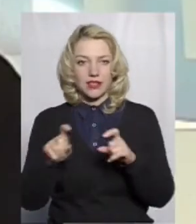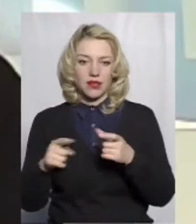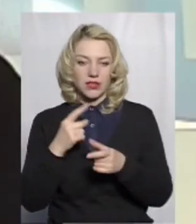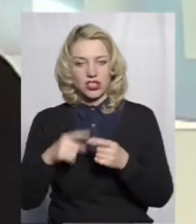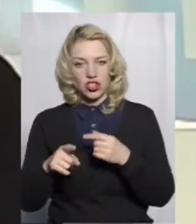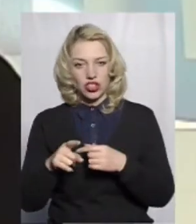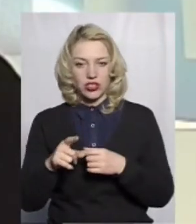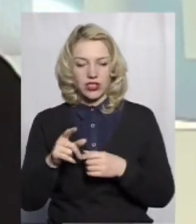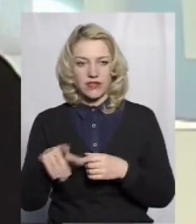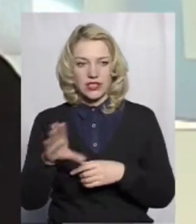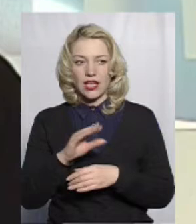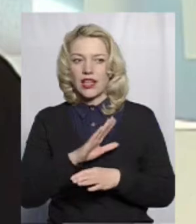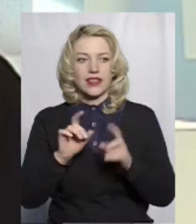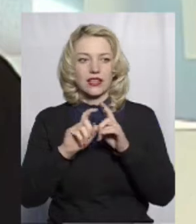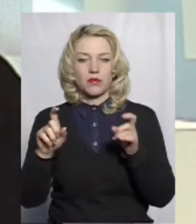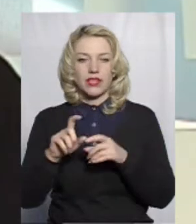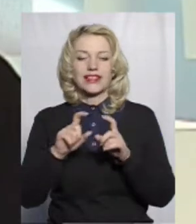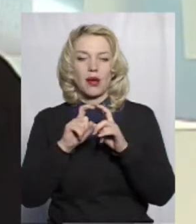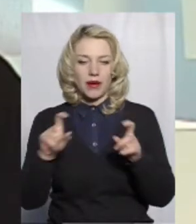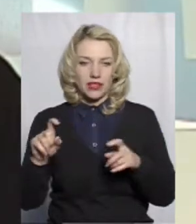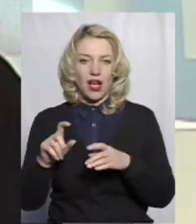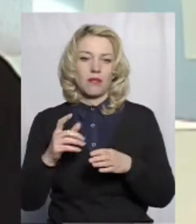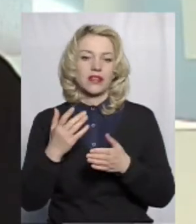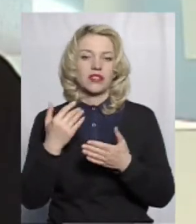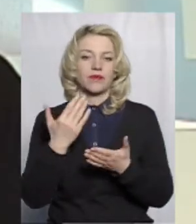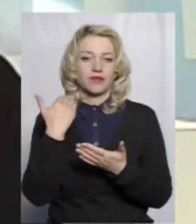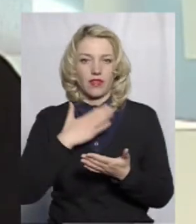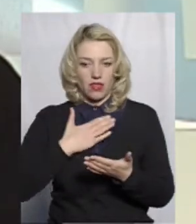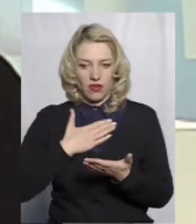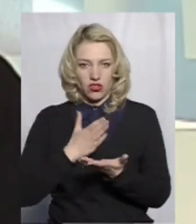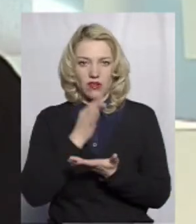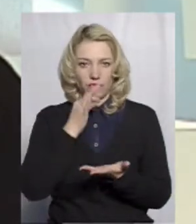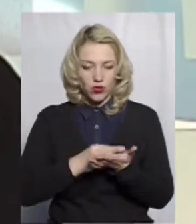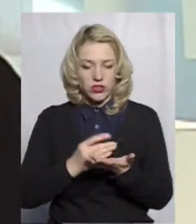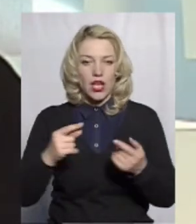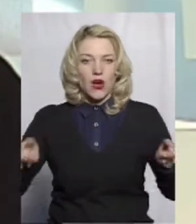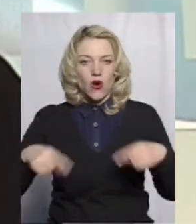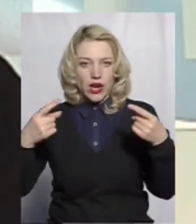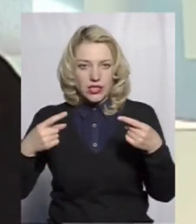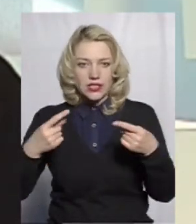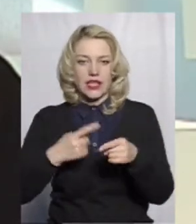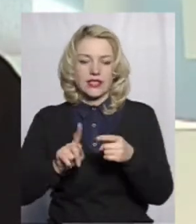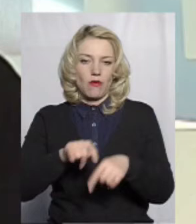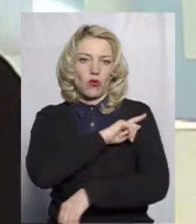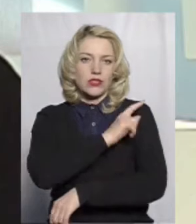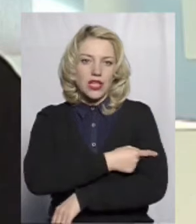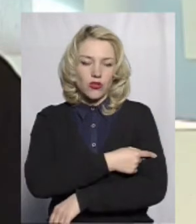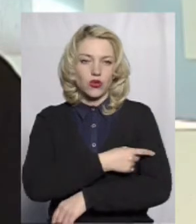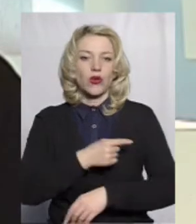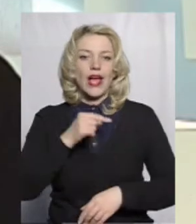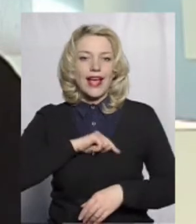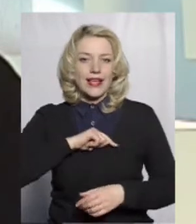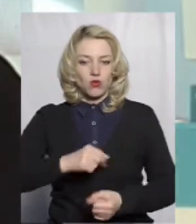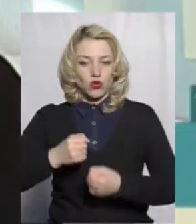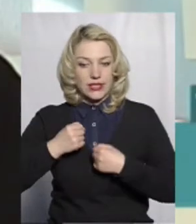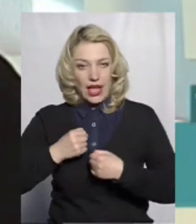не стільки департаменти. За департаментами лежить функція організація цієї посиленої імунізації. А